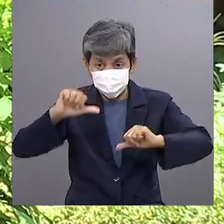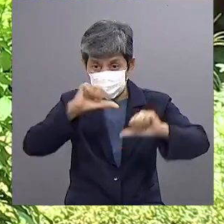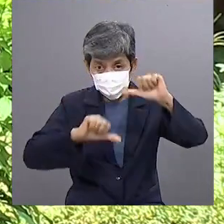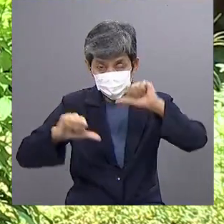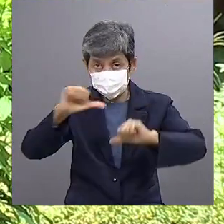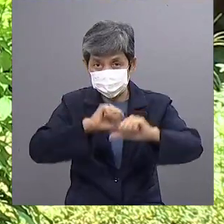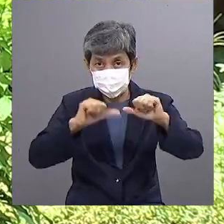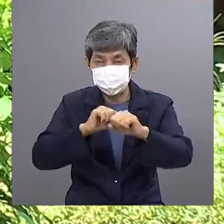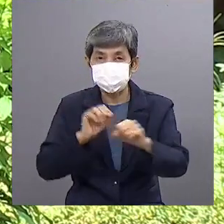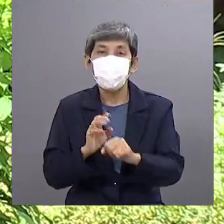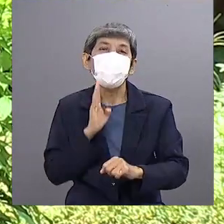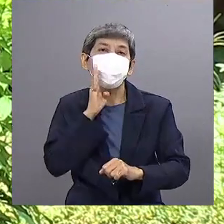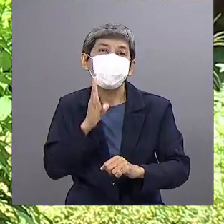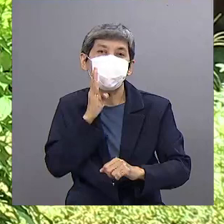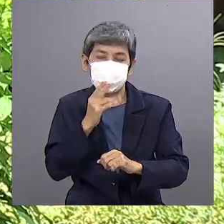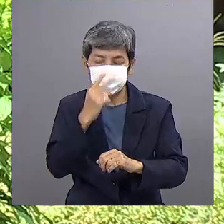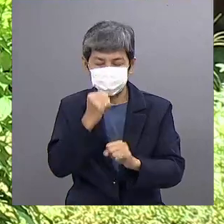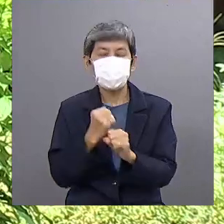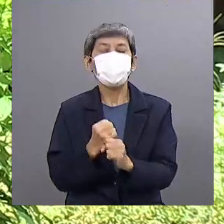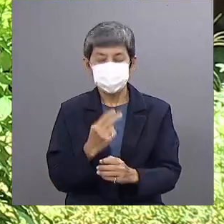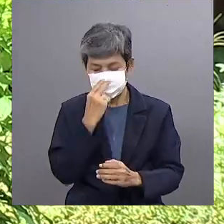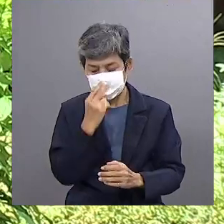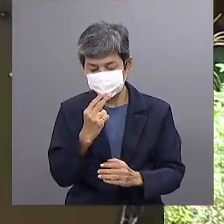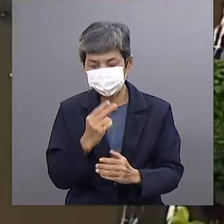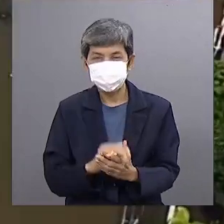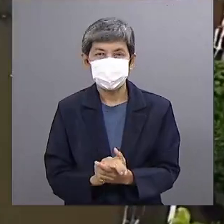รายละเอียดในเรื่องนี้จะเป็นอย่างไรไปติดตามด้วยกันเลยค่ะ